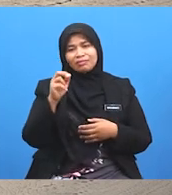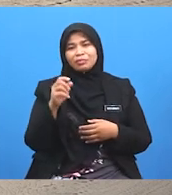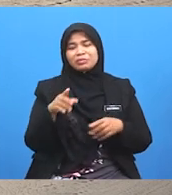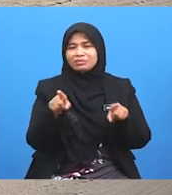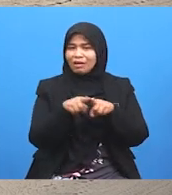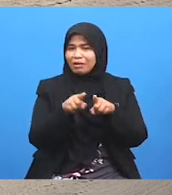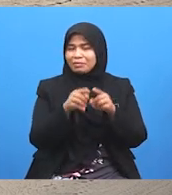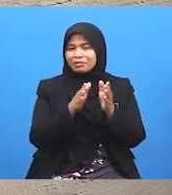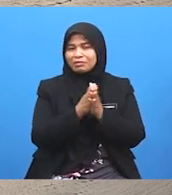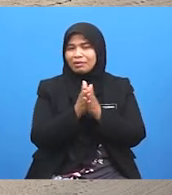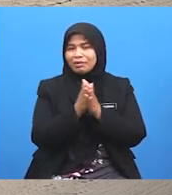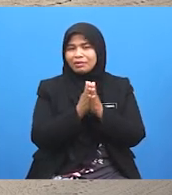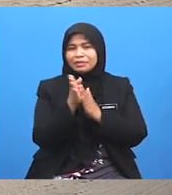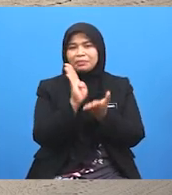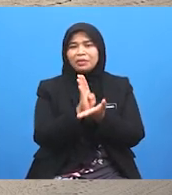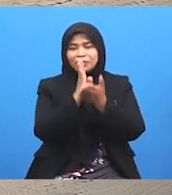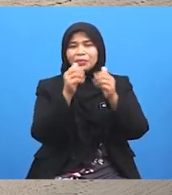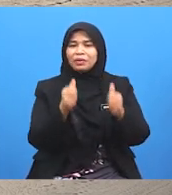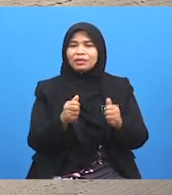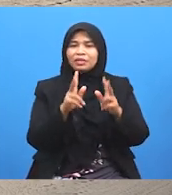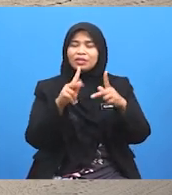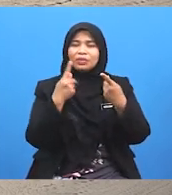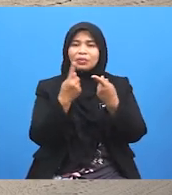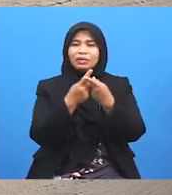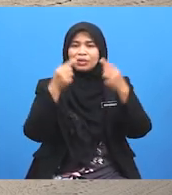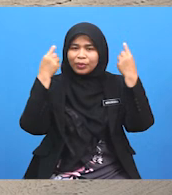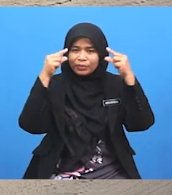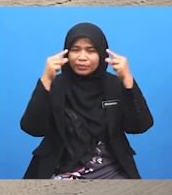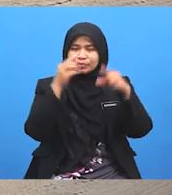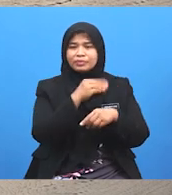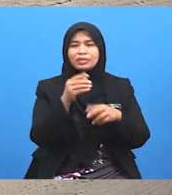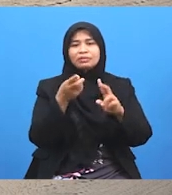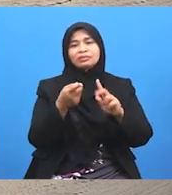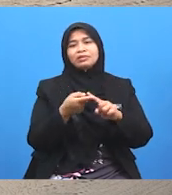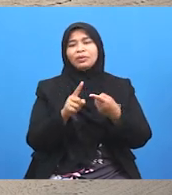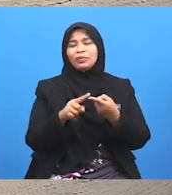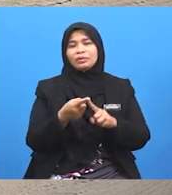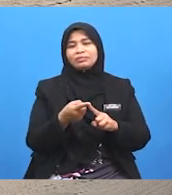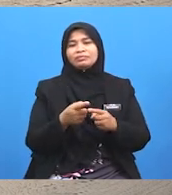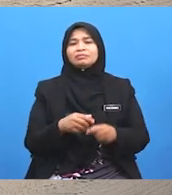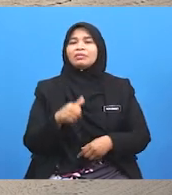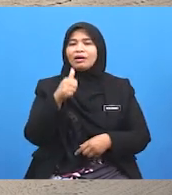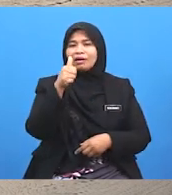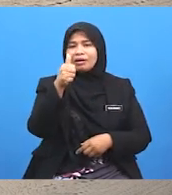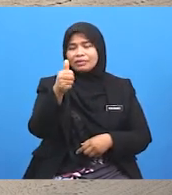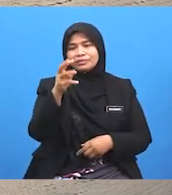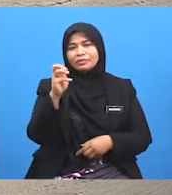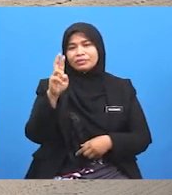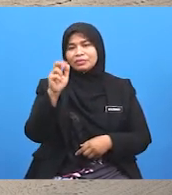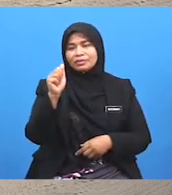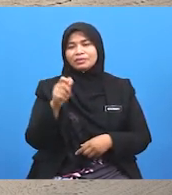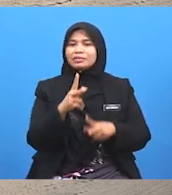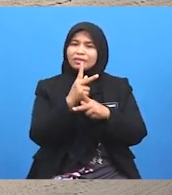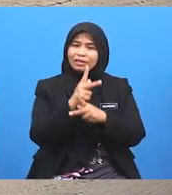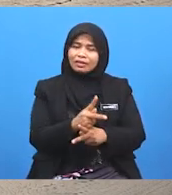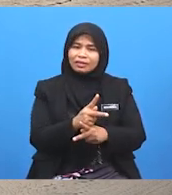membantu ahli keluarga, guru-guru dan kawan-kawan. Bagus, Mira.